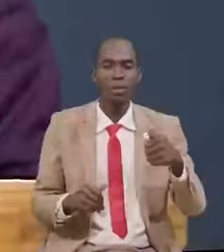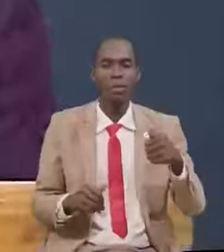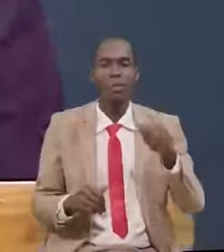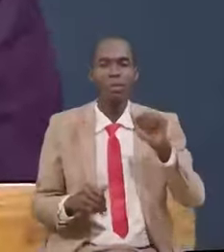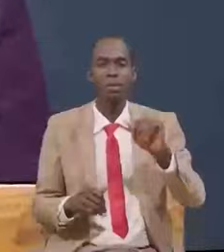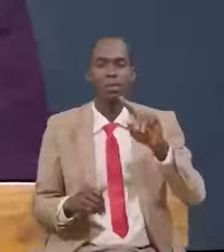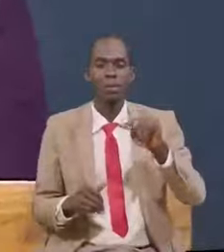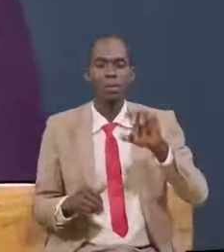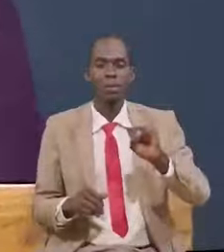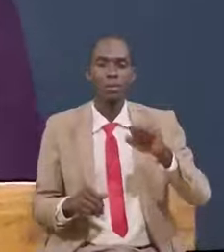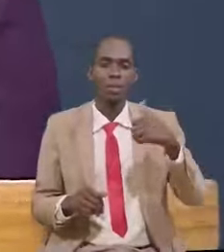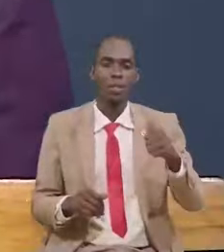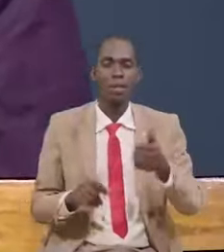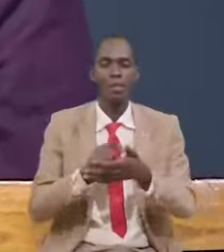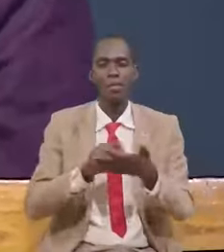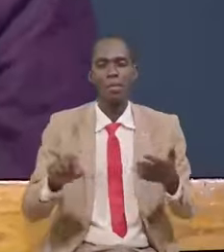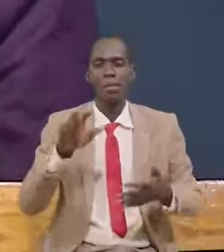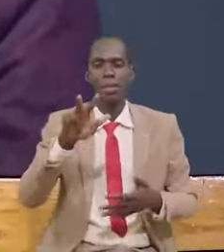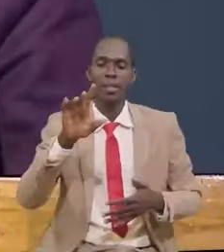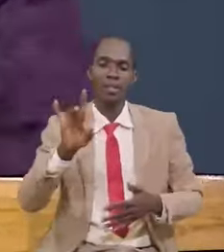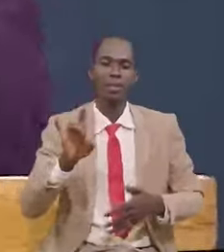En Actes 10, verset 38.